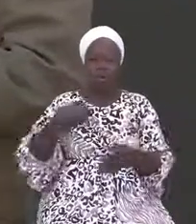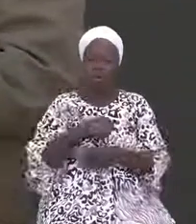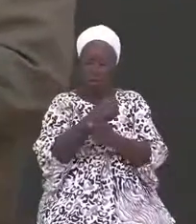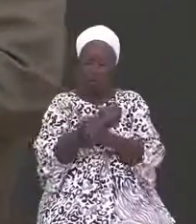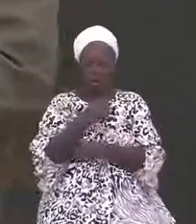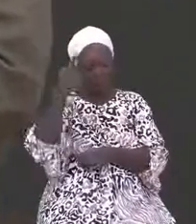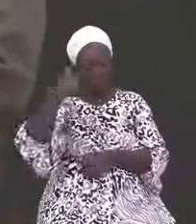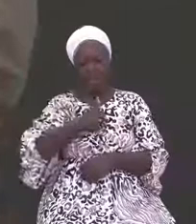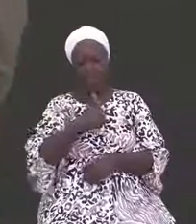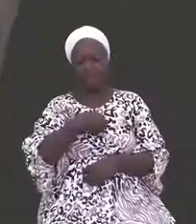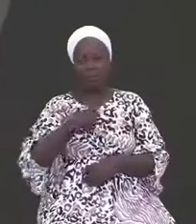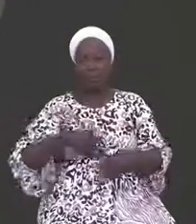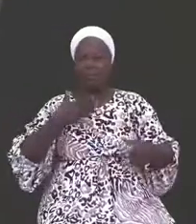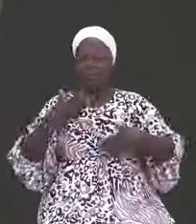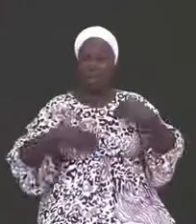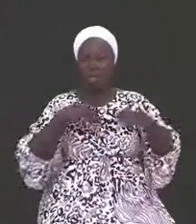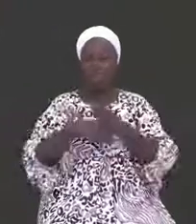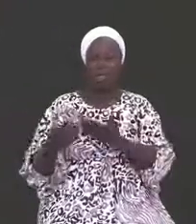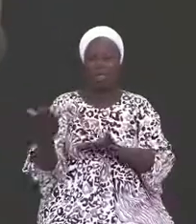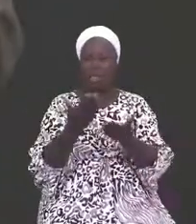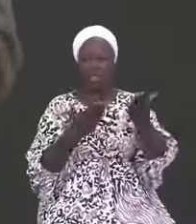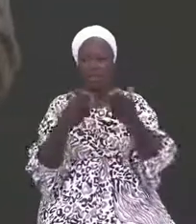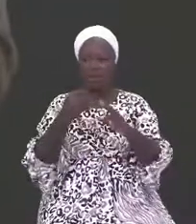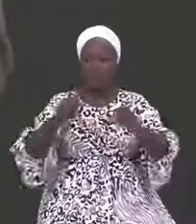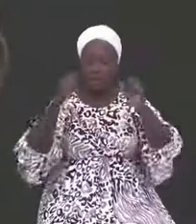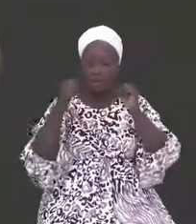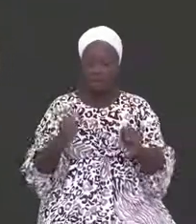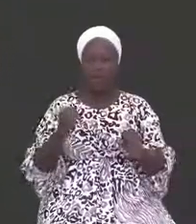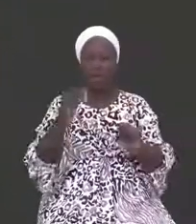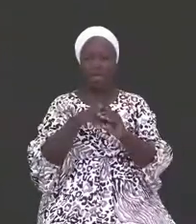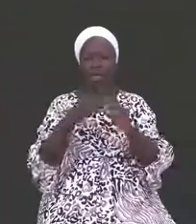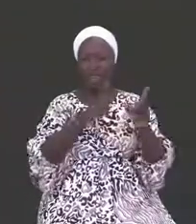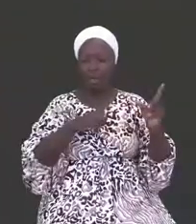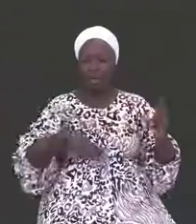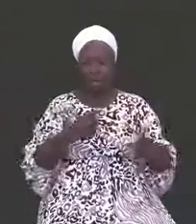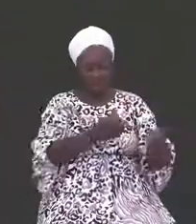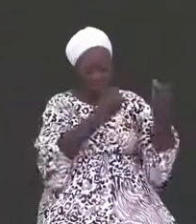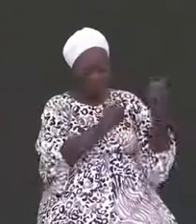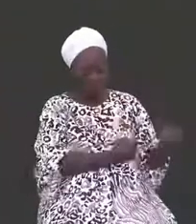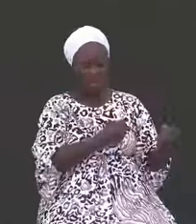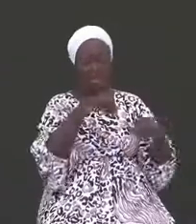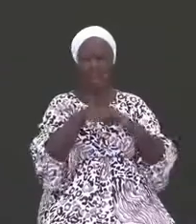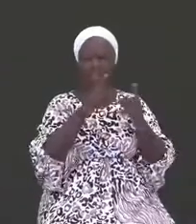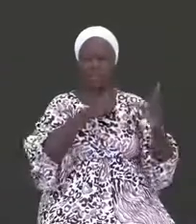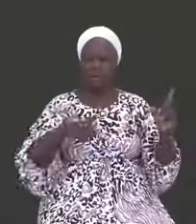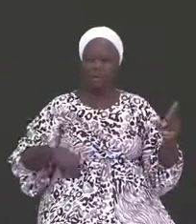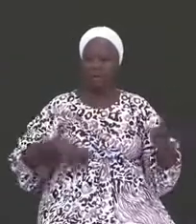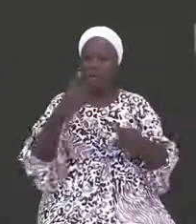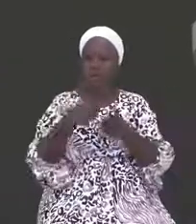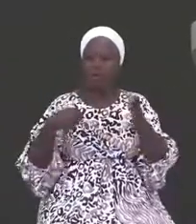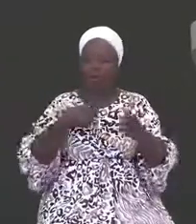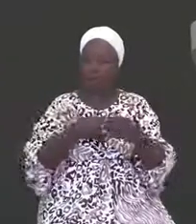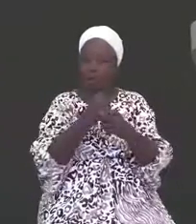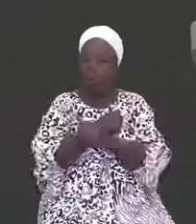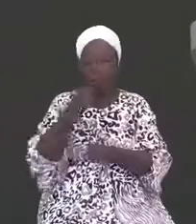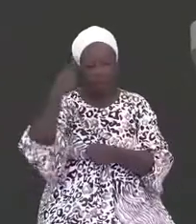le service, la puissance dans le Seigneur, la confiance dans le Seigneur, ce que nous aimons pour